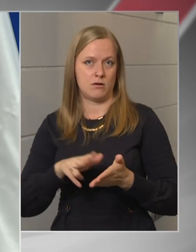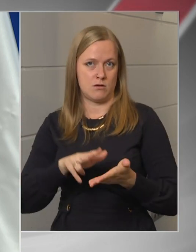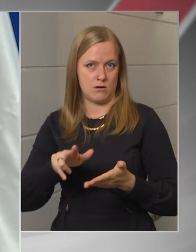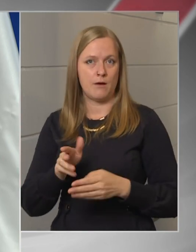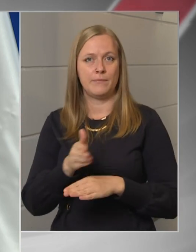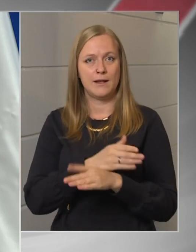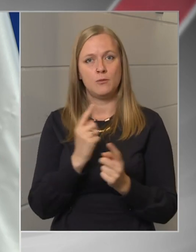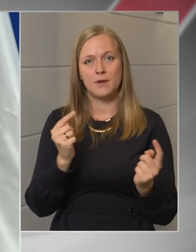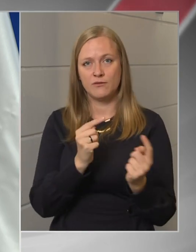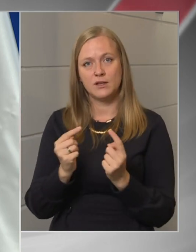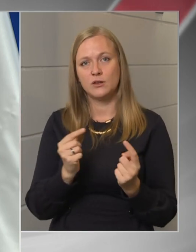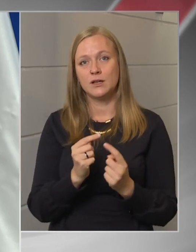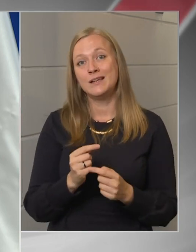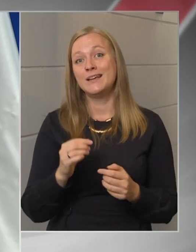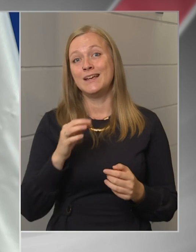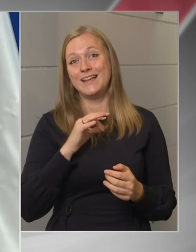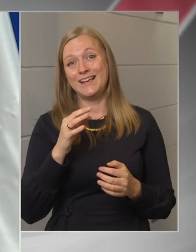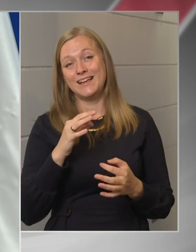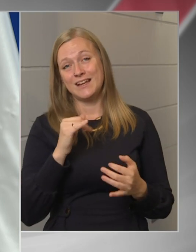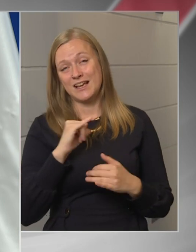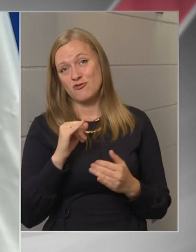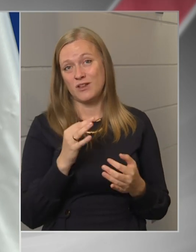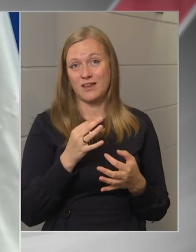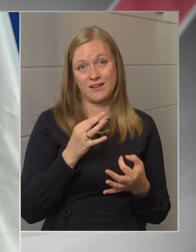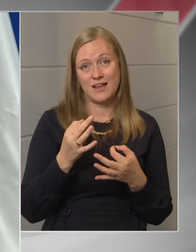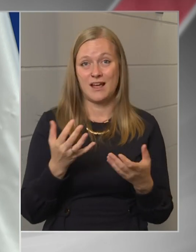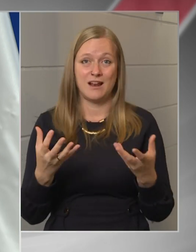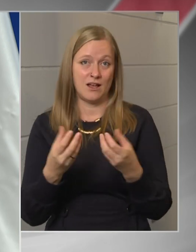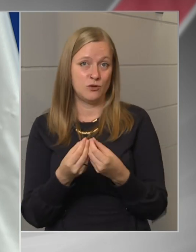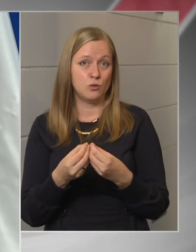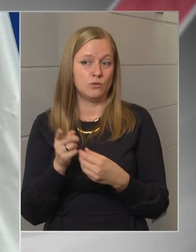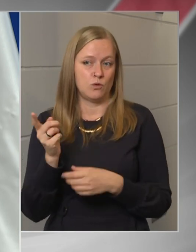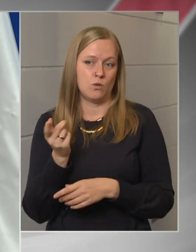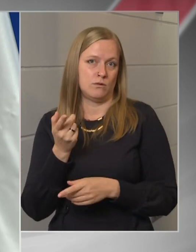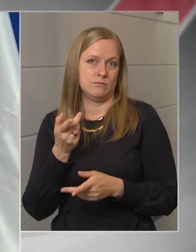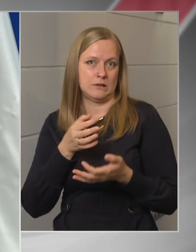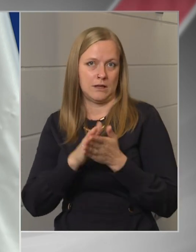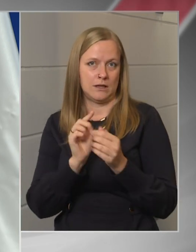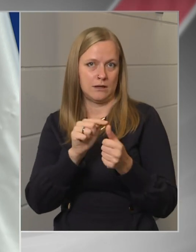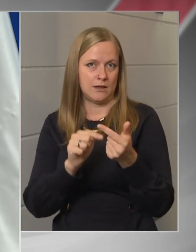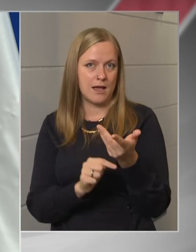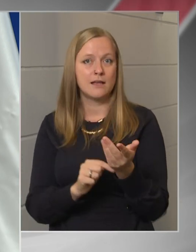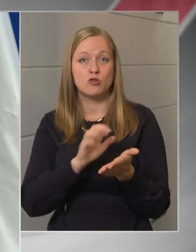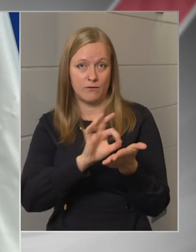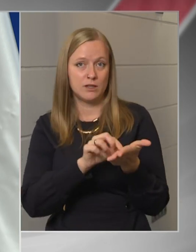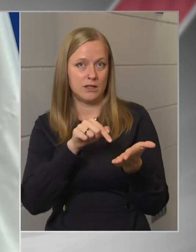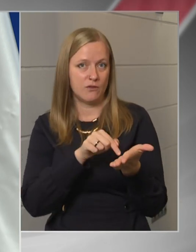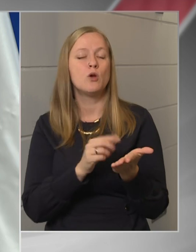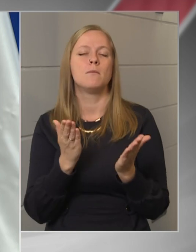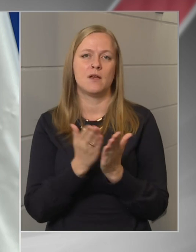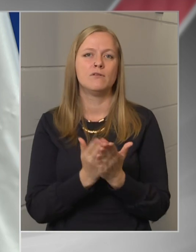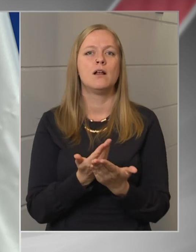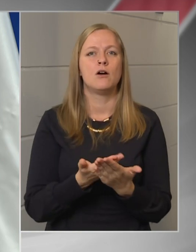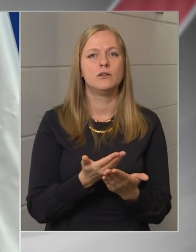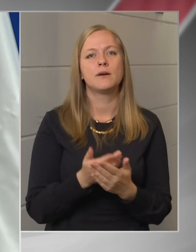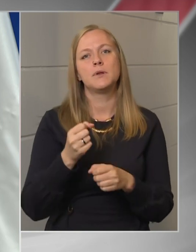megvitatott érdekességekkel együtt. Kifejezetten tetszett nekik, sőt ők kérték, és ott le van írva, hogy ez megfelel annak,